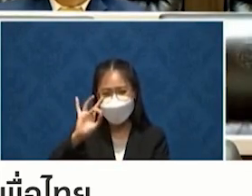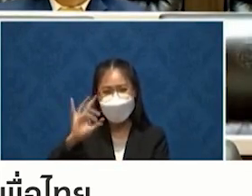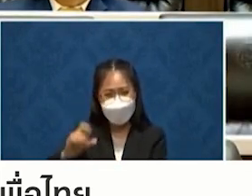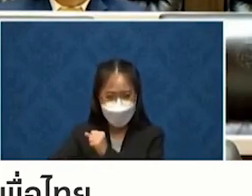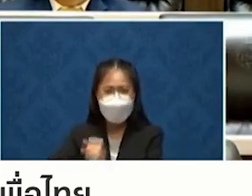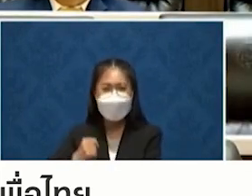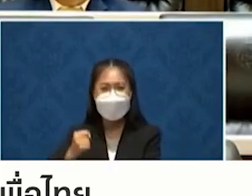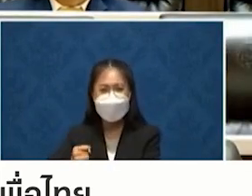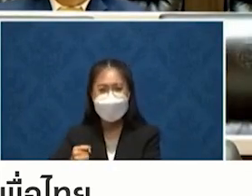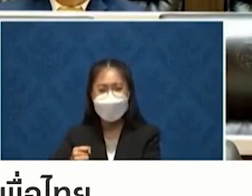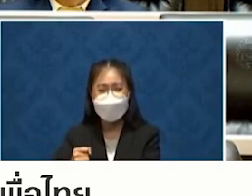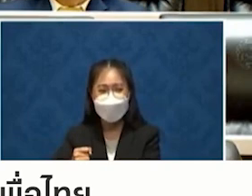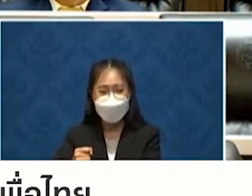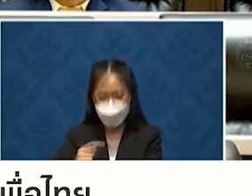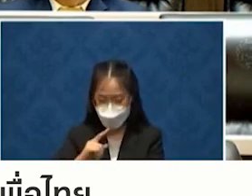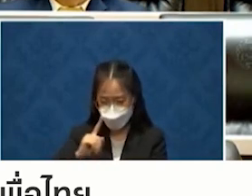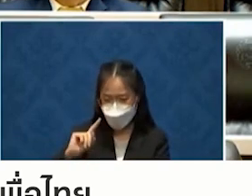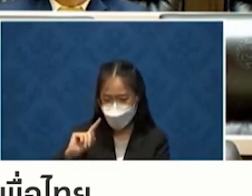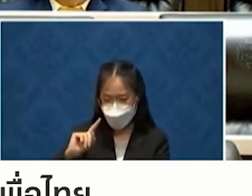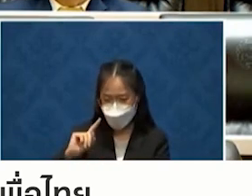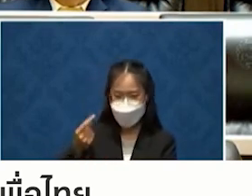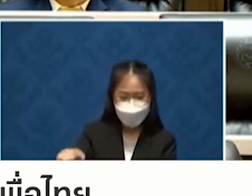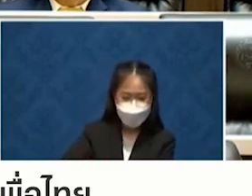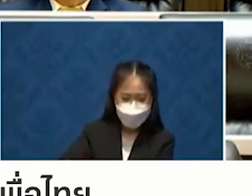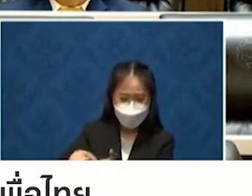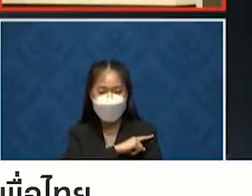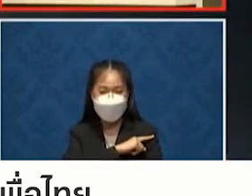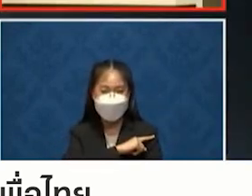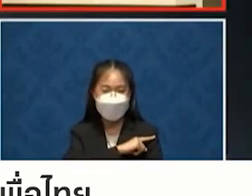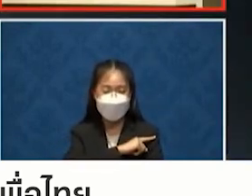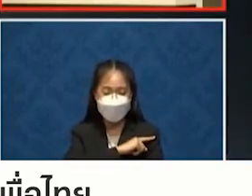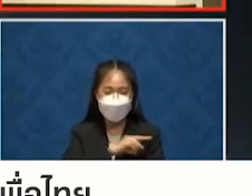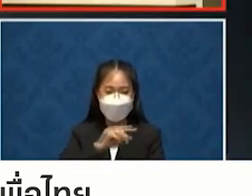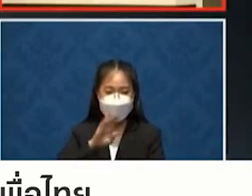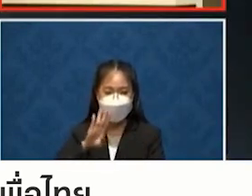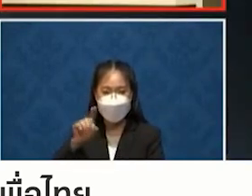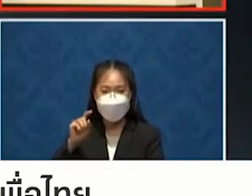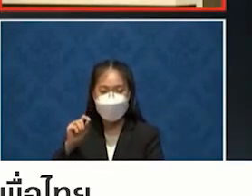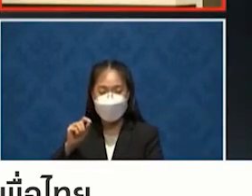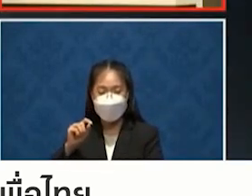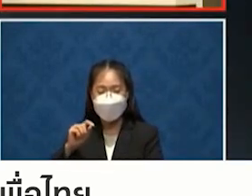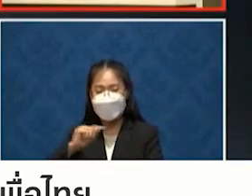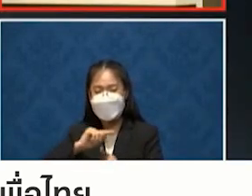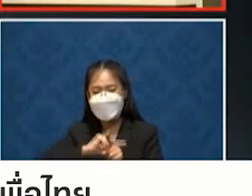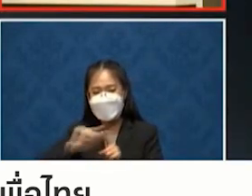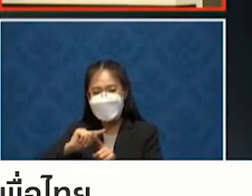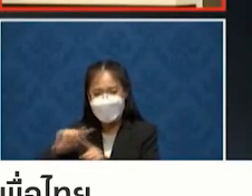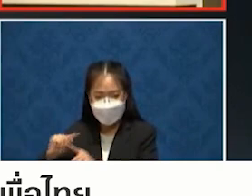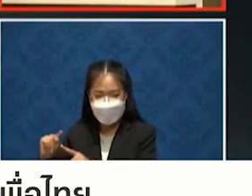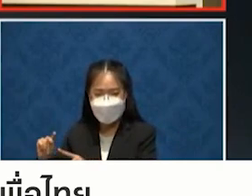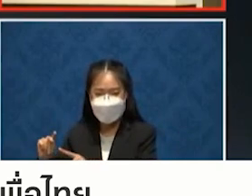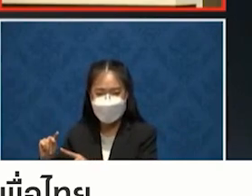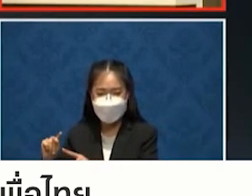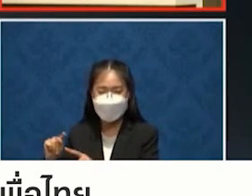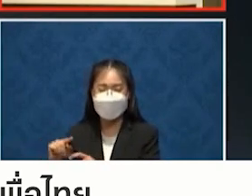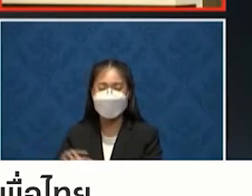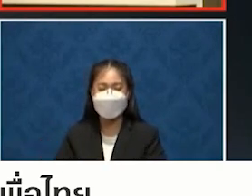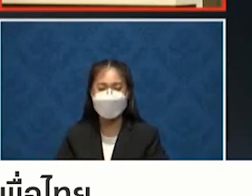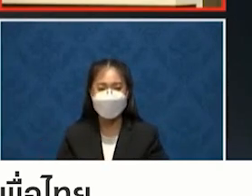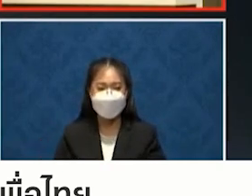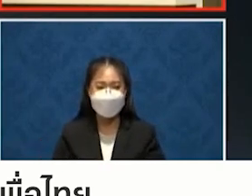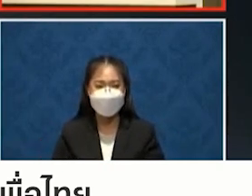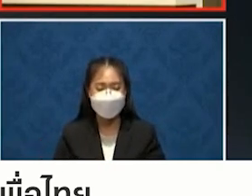ายกไปเรื่อยหลายเรื่องรัฐบาลทำจนเห็นทนโทษตามตาแต่ฝ่ายค้านก็ยังหลับหูหลับต